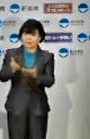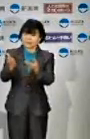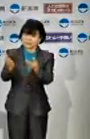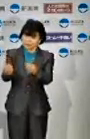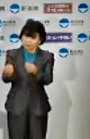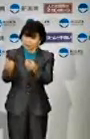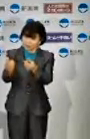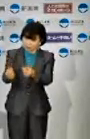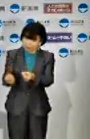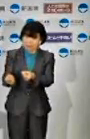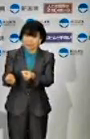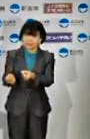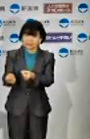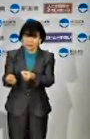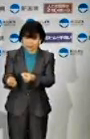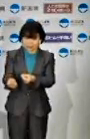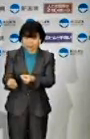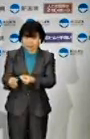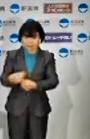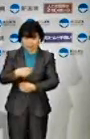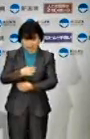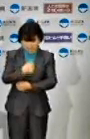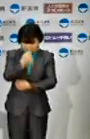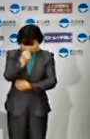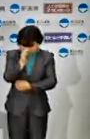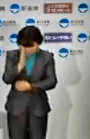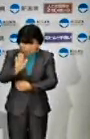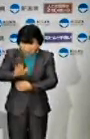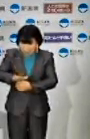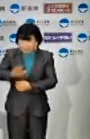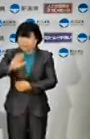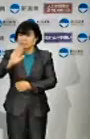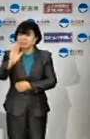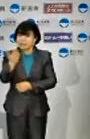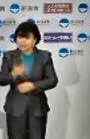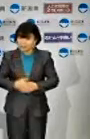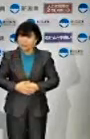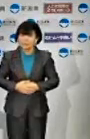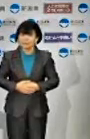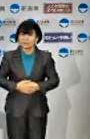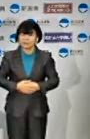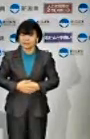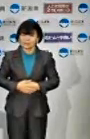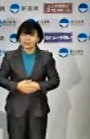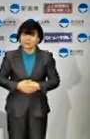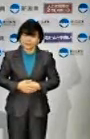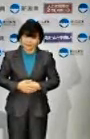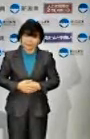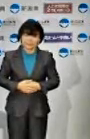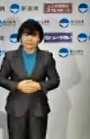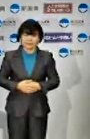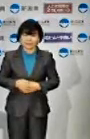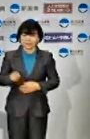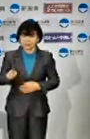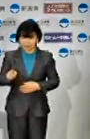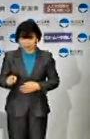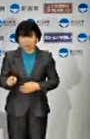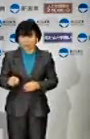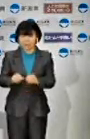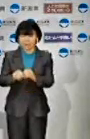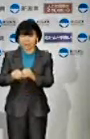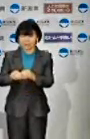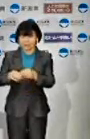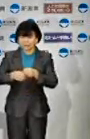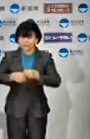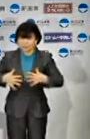非常に心苦しいところはあるんですけれども、 まあ、しかし緩めるわけには今のタイミングで